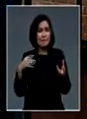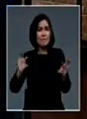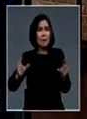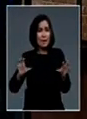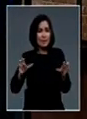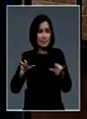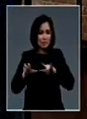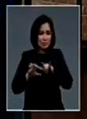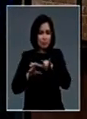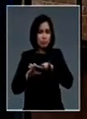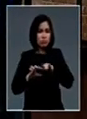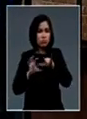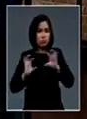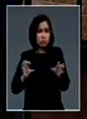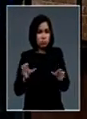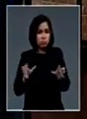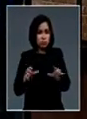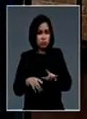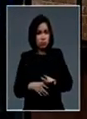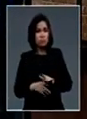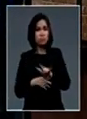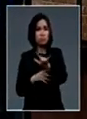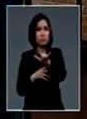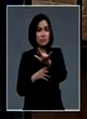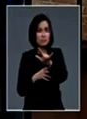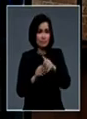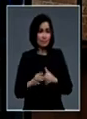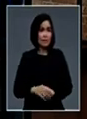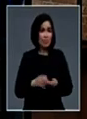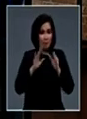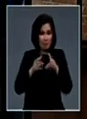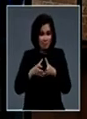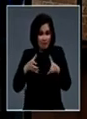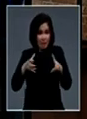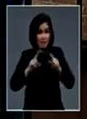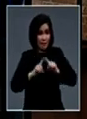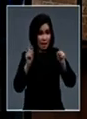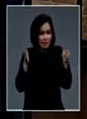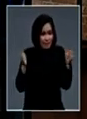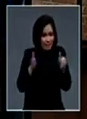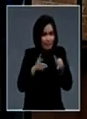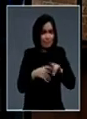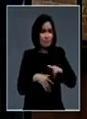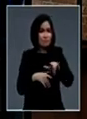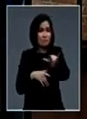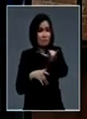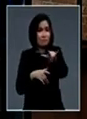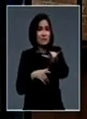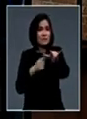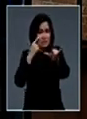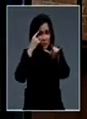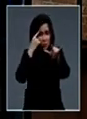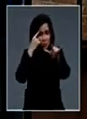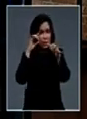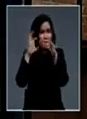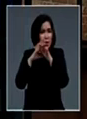ข้าง จะไม่เ หม ือ น แบ บไอ้พวก Boeing หรือว่า Airbus ที่เรา ที่เป็นลำใหญ่ๆใช่อันนี้จะเป็นลำเล็กๆแล้วก็หลายคนก็บอกว่านี่ไม่แน่ใจว่าเป็นเพราะว่